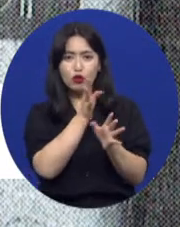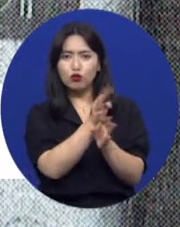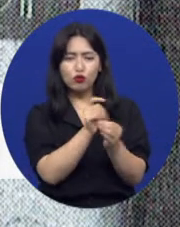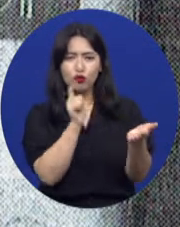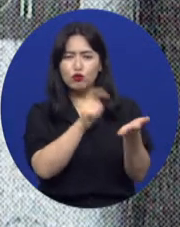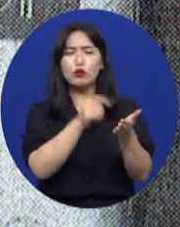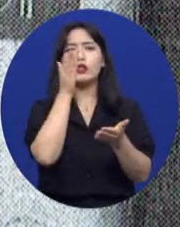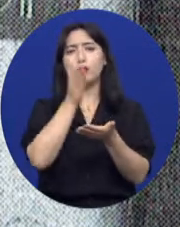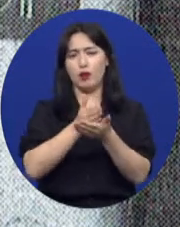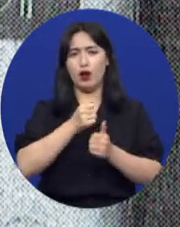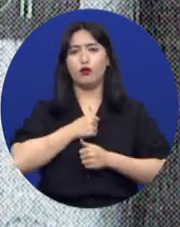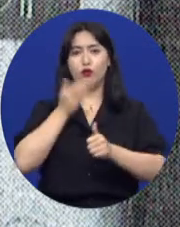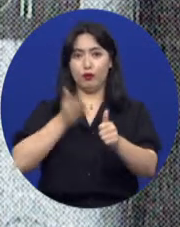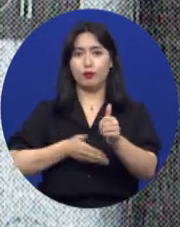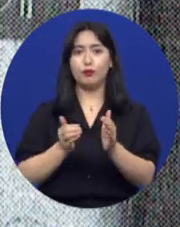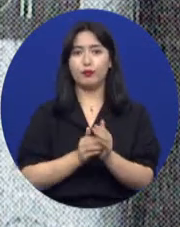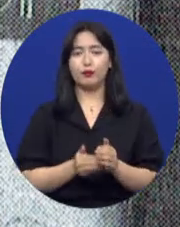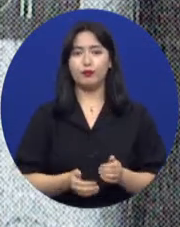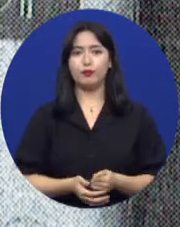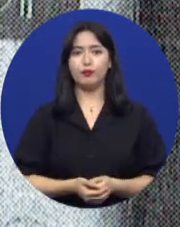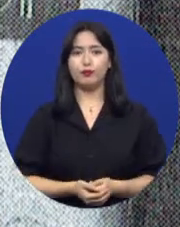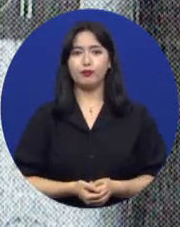주의하라 고 당부했습니다